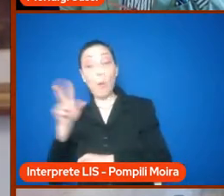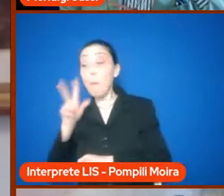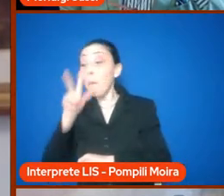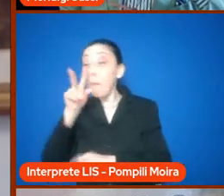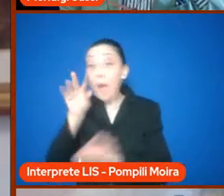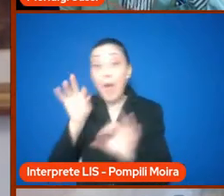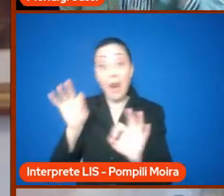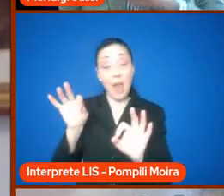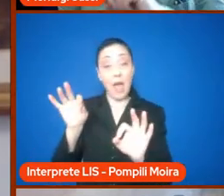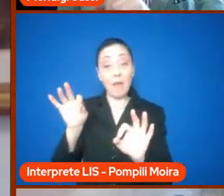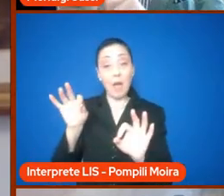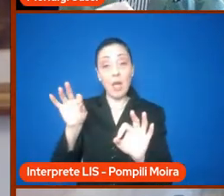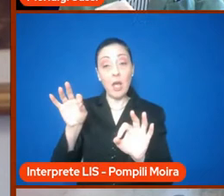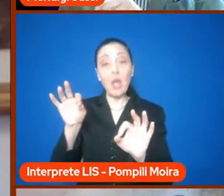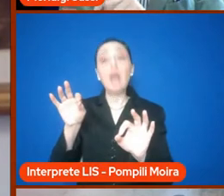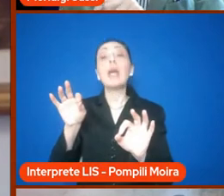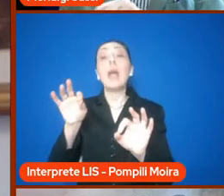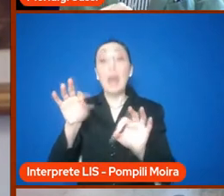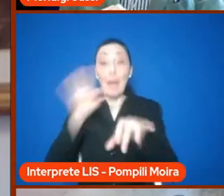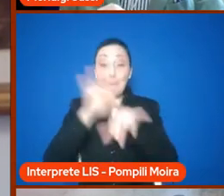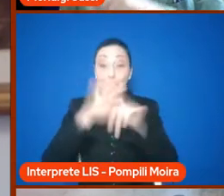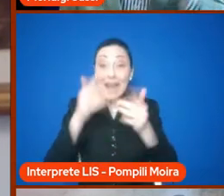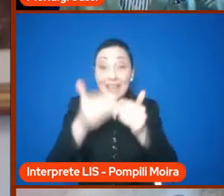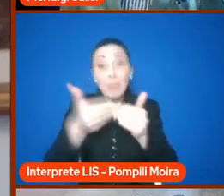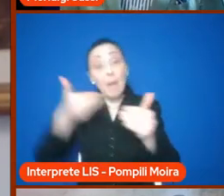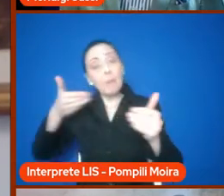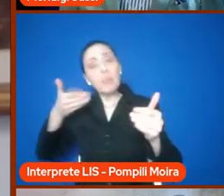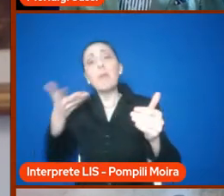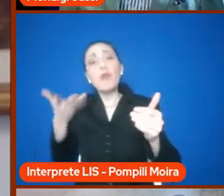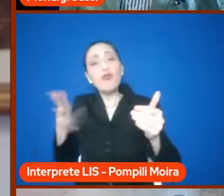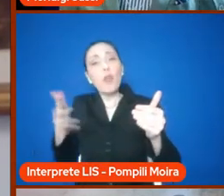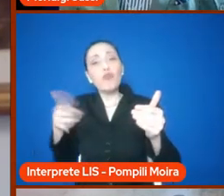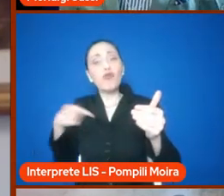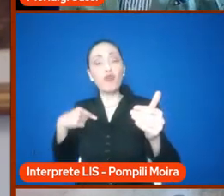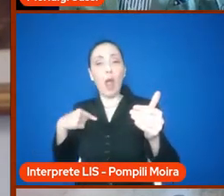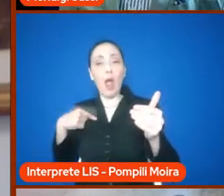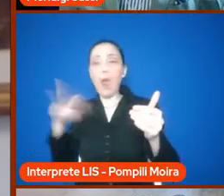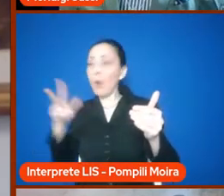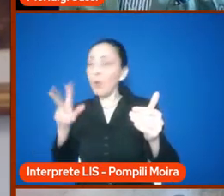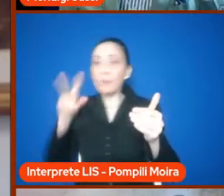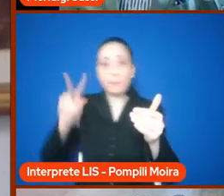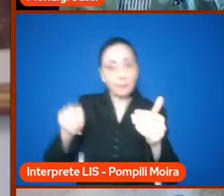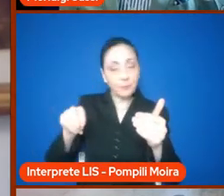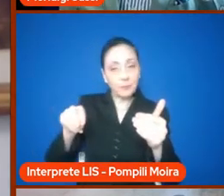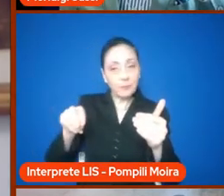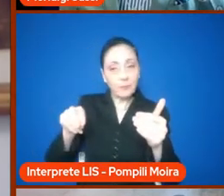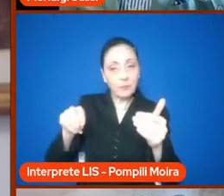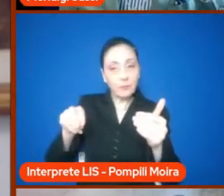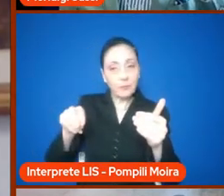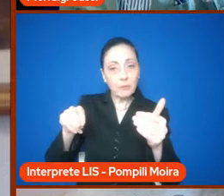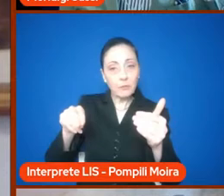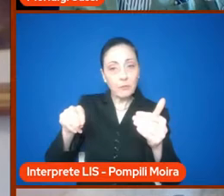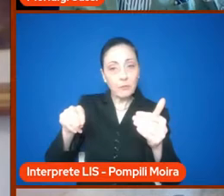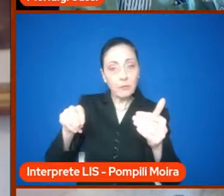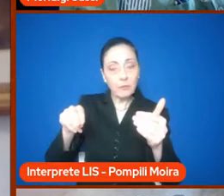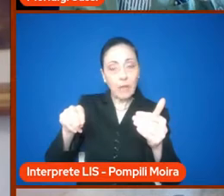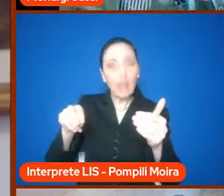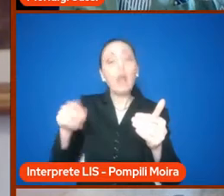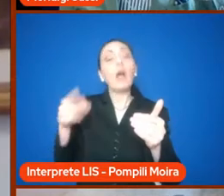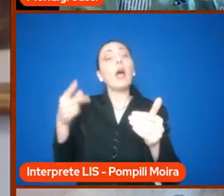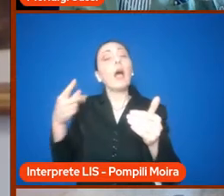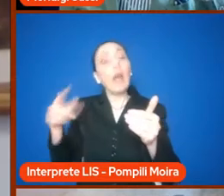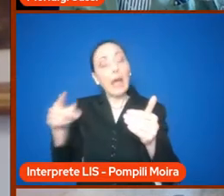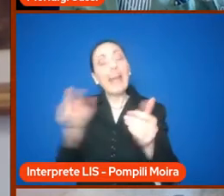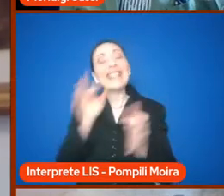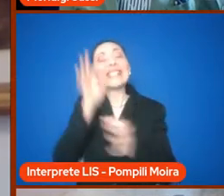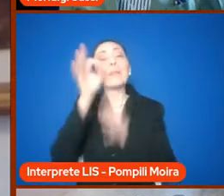prima di questa drammatica esperienza che tutti stiamo vivendo e intravedeva, indicava la via